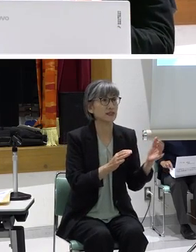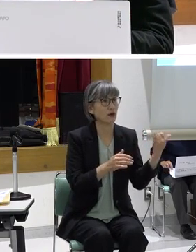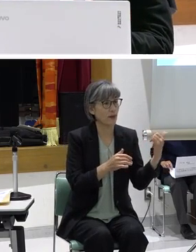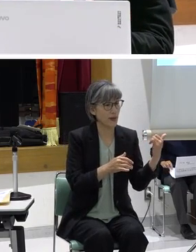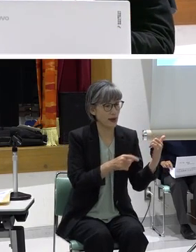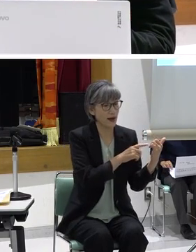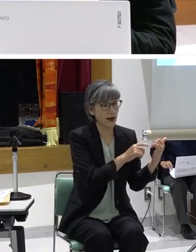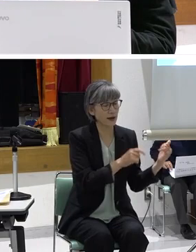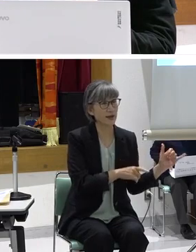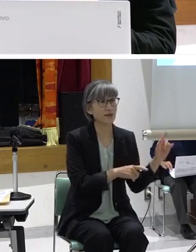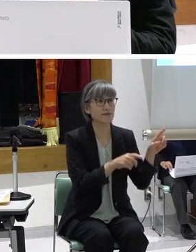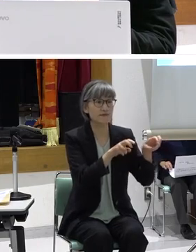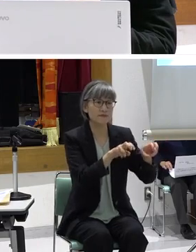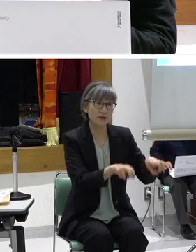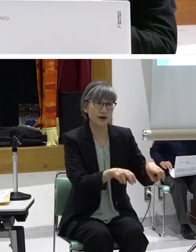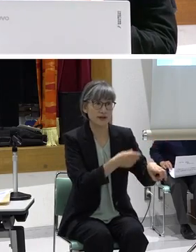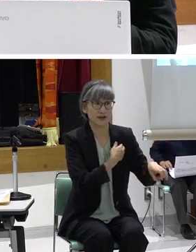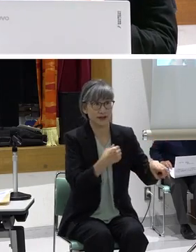よ、